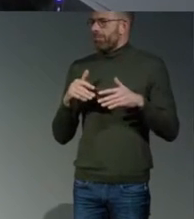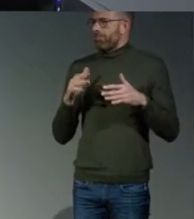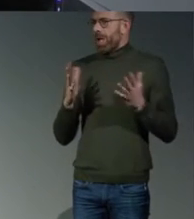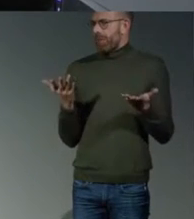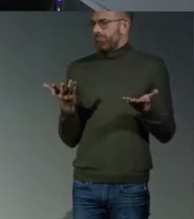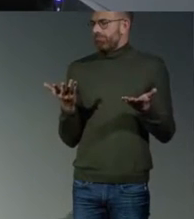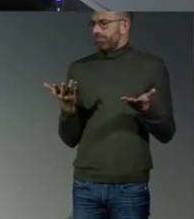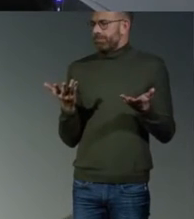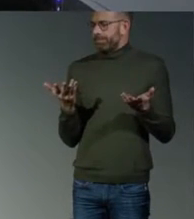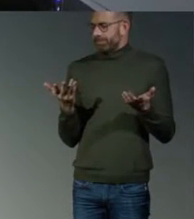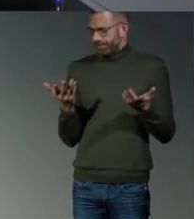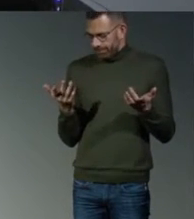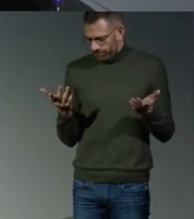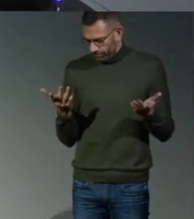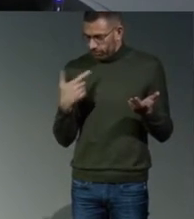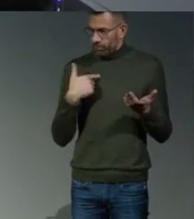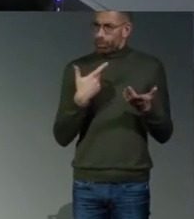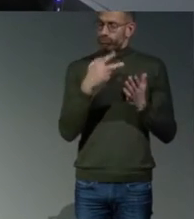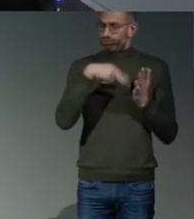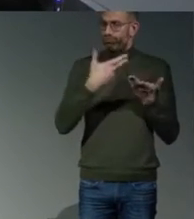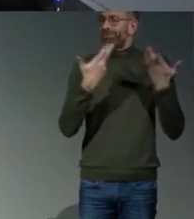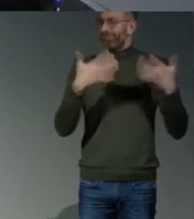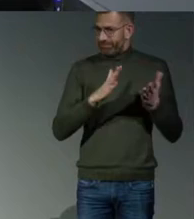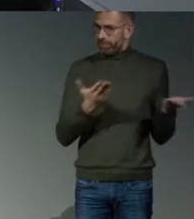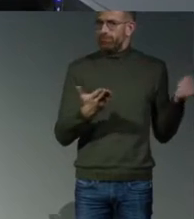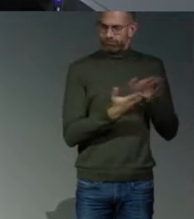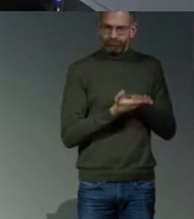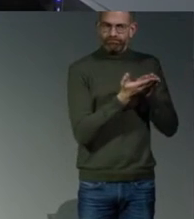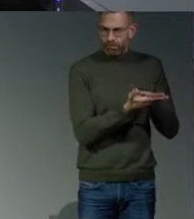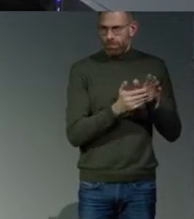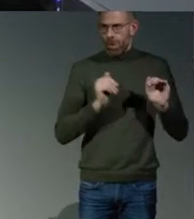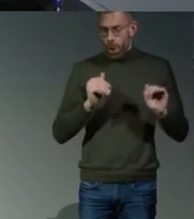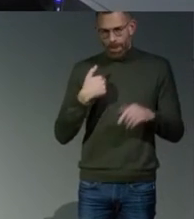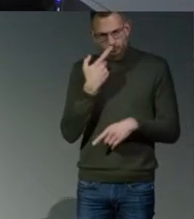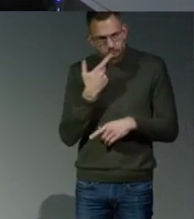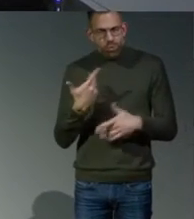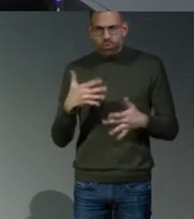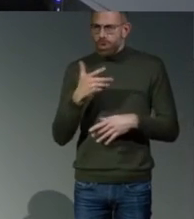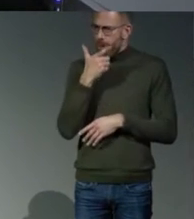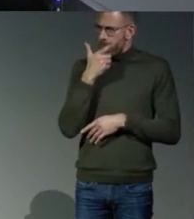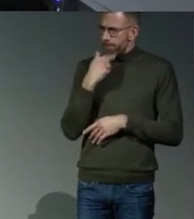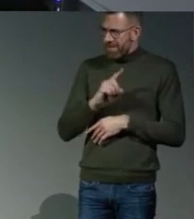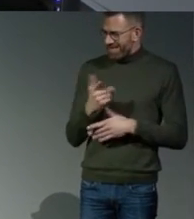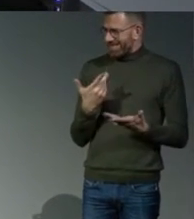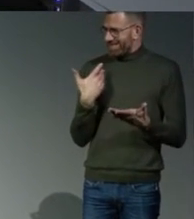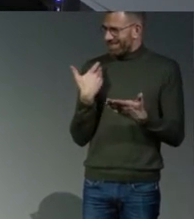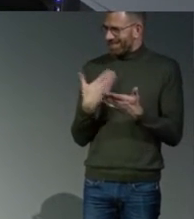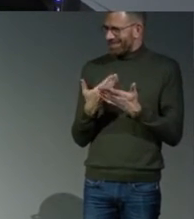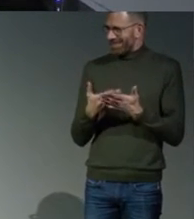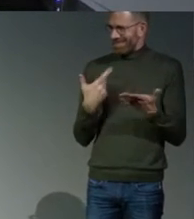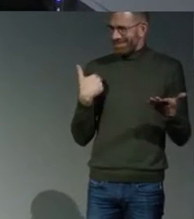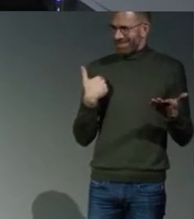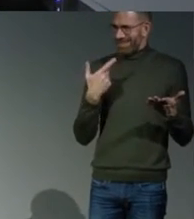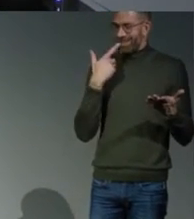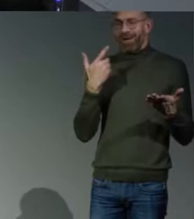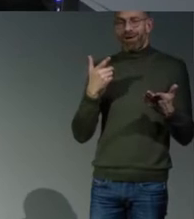refermé ces romans, on se dit c'est quand même pas facile de mettre ce fameux truc Once Upon a